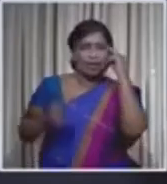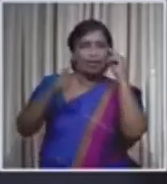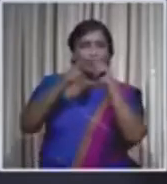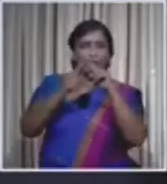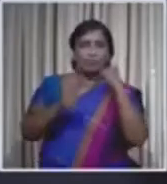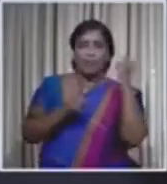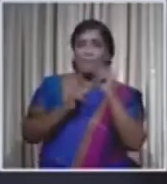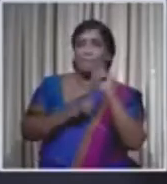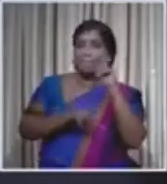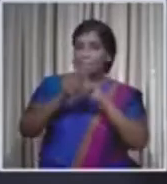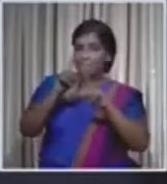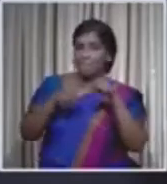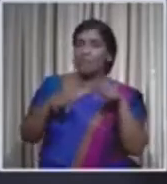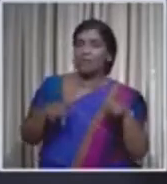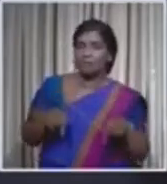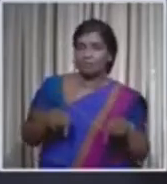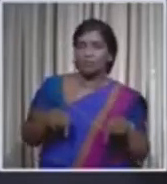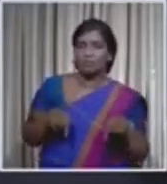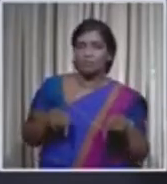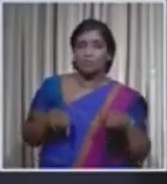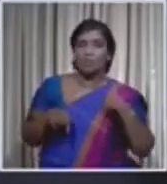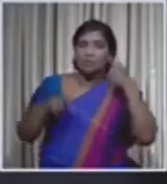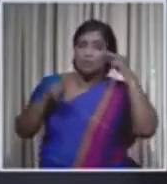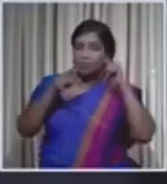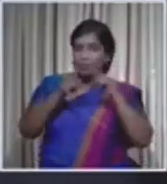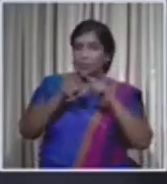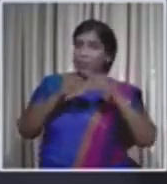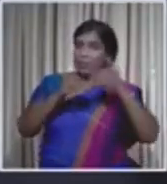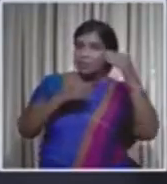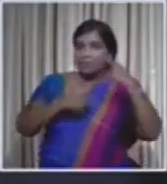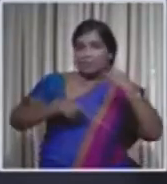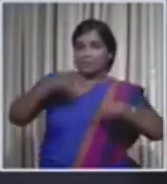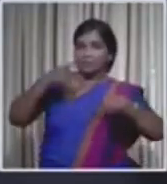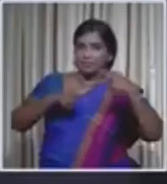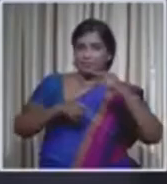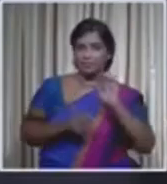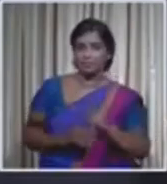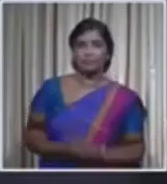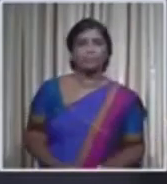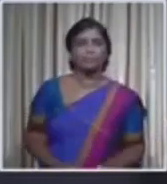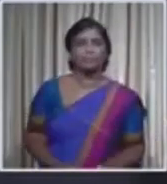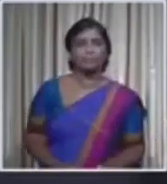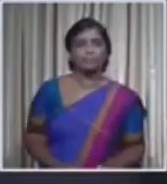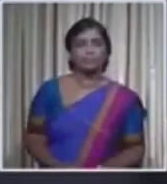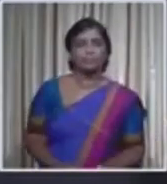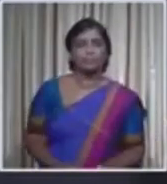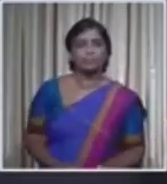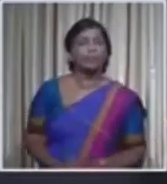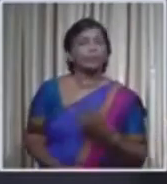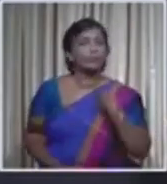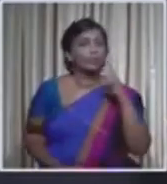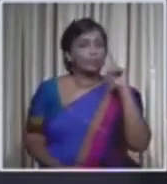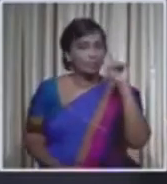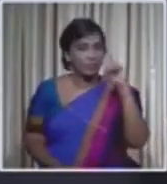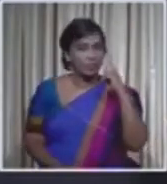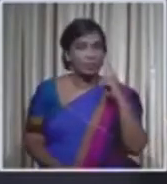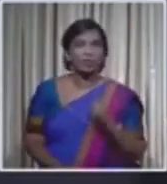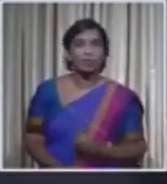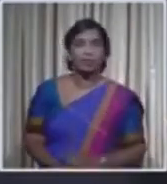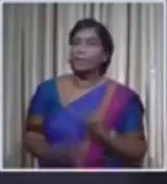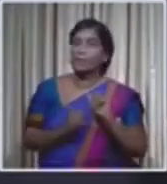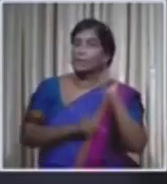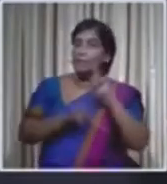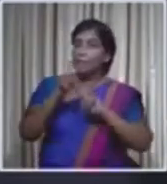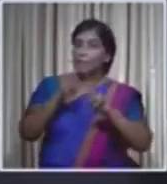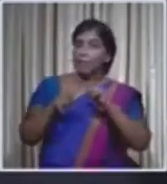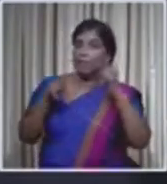කරන්න පාර්ලිමේන්තුව ගැන ඒ නිසා අදාළ තැන්වල අපි ඊට පස්සේ මේ ගැන සාකච්ඡා කරමු මොකද පළමුවෙන්ම පාර්ලිමේන්තුව